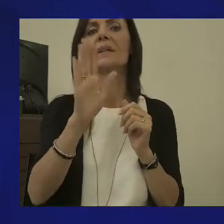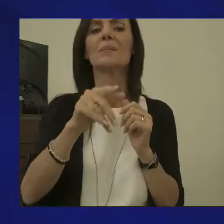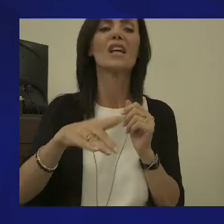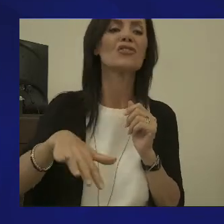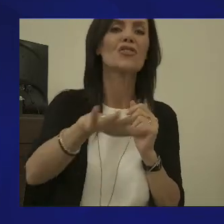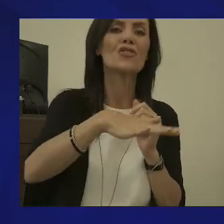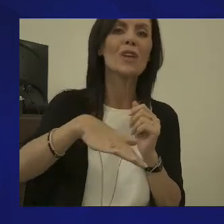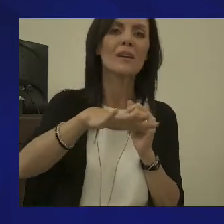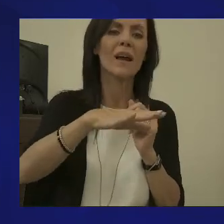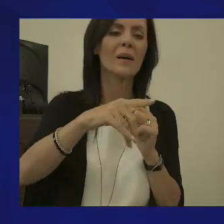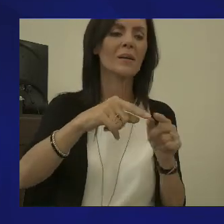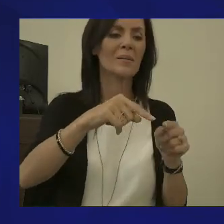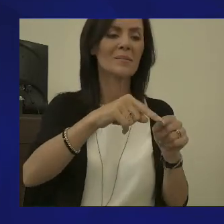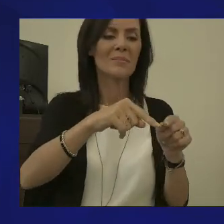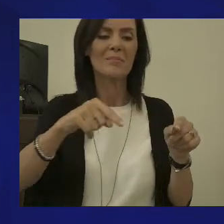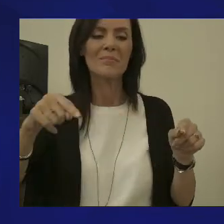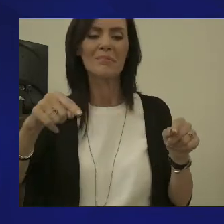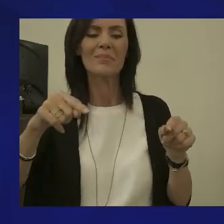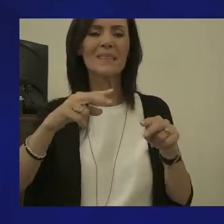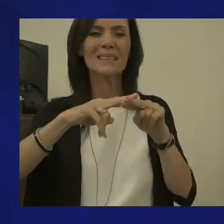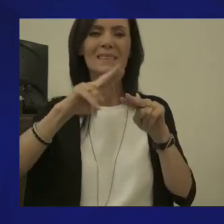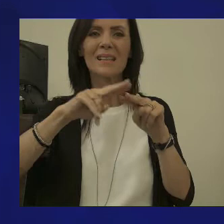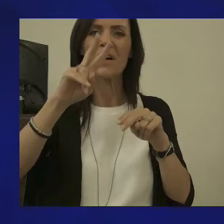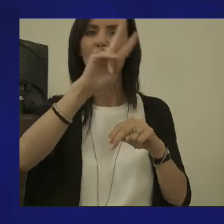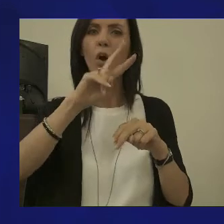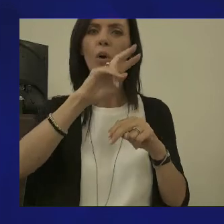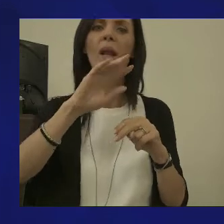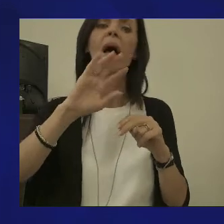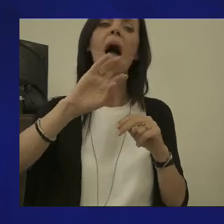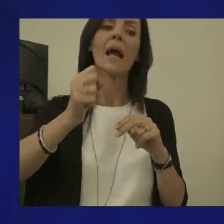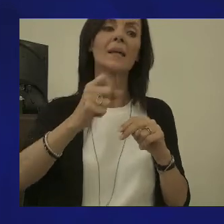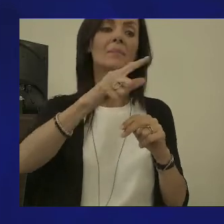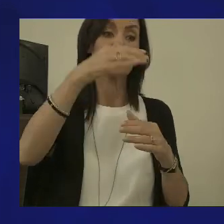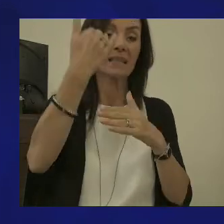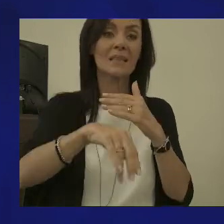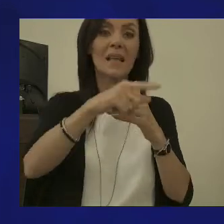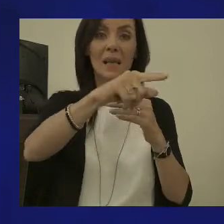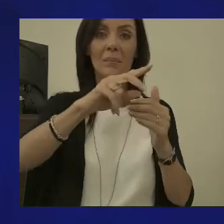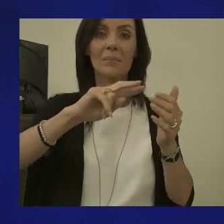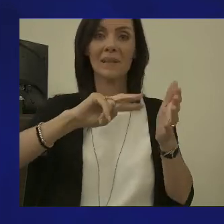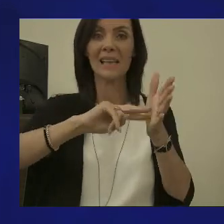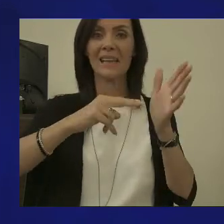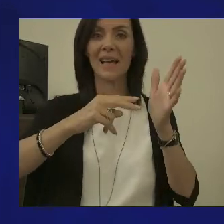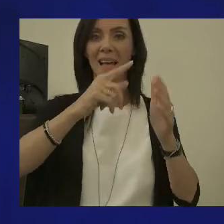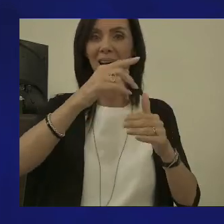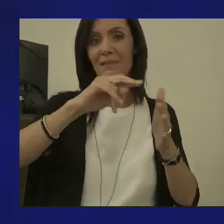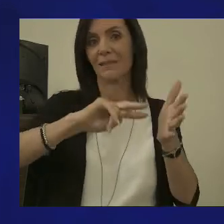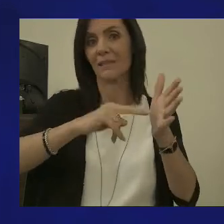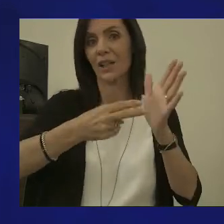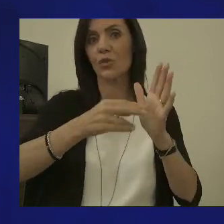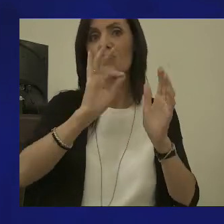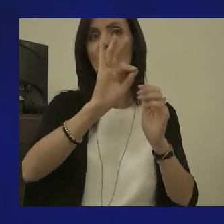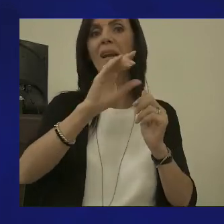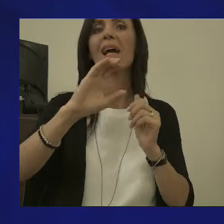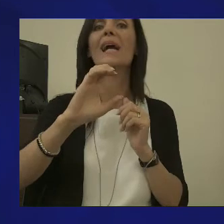שטח שנמצא עדיין בקו הכחול, האם נעשה תכנון או הסתיים התכנון של קרמליה בעניין הזה? זה חלק מכלול